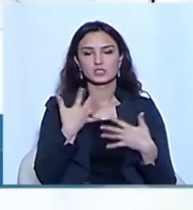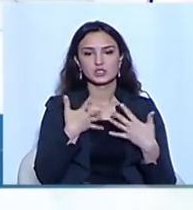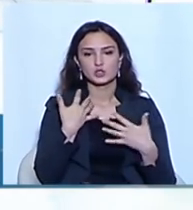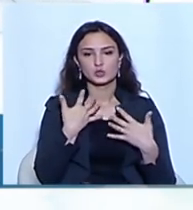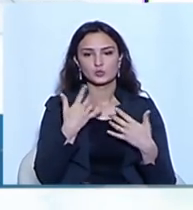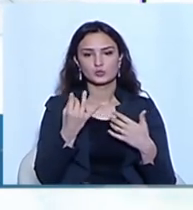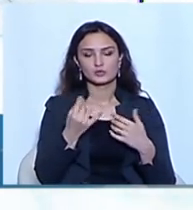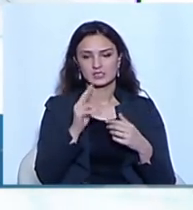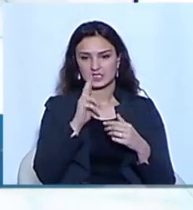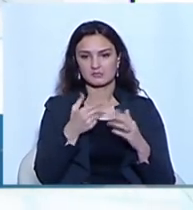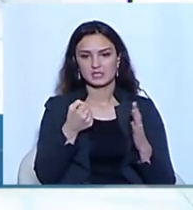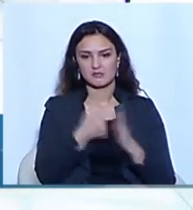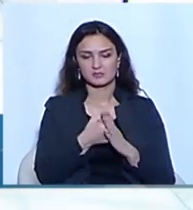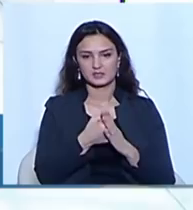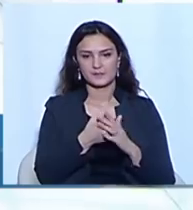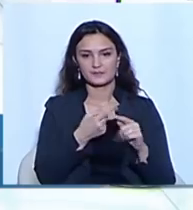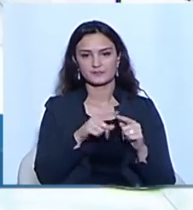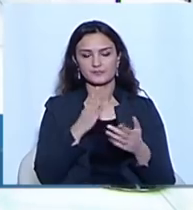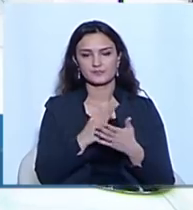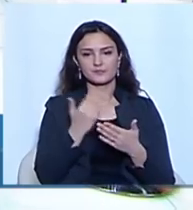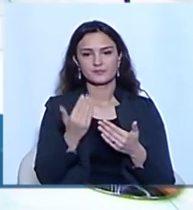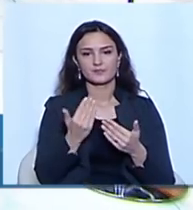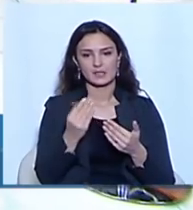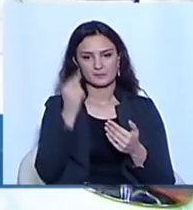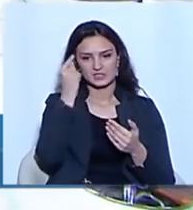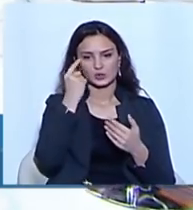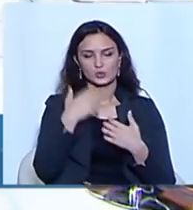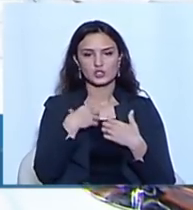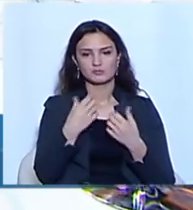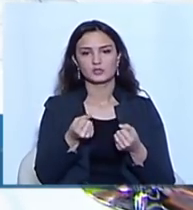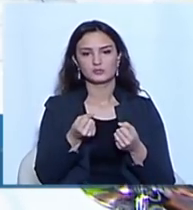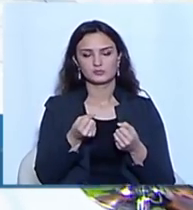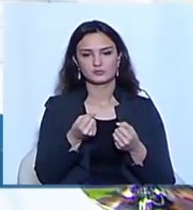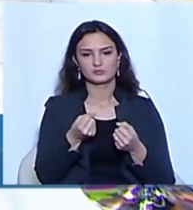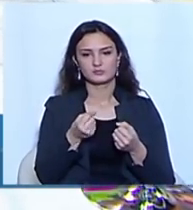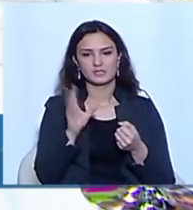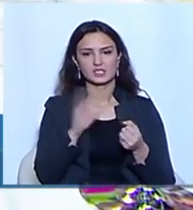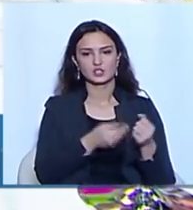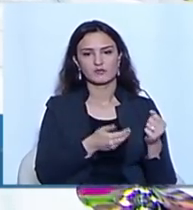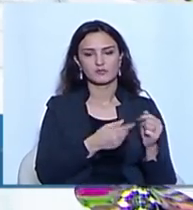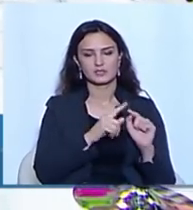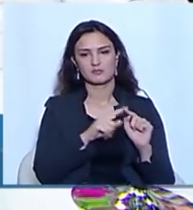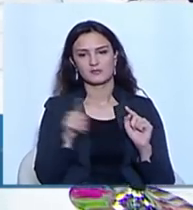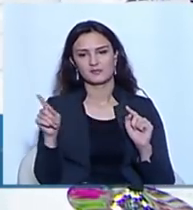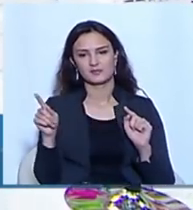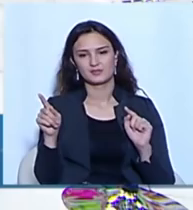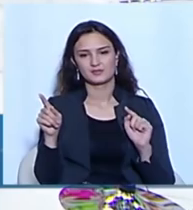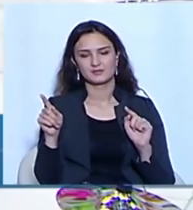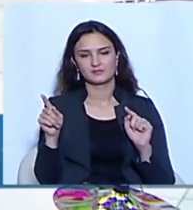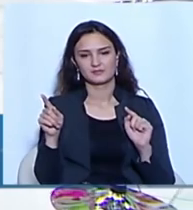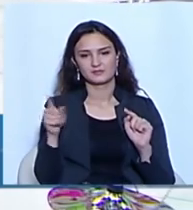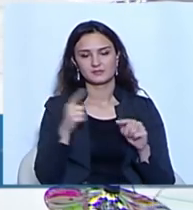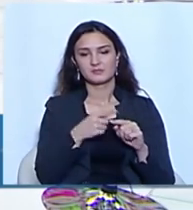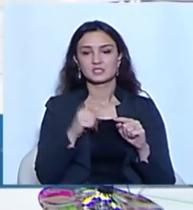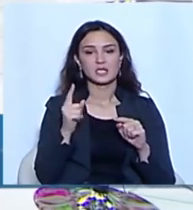რეგულაცია სამ წლამდე, ეს არის მისი ფსიქიკური ჯანმრთელობის საწინდარი მთელი ცხოვრების განმავლობაში. ამას